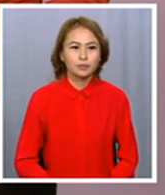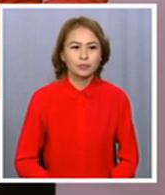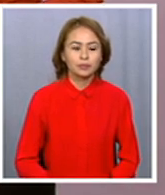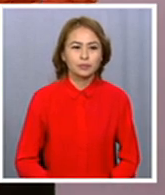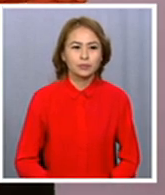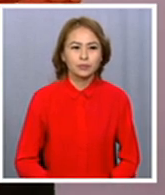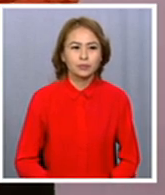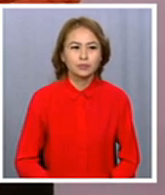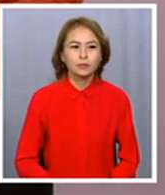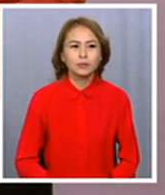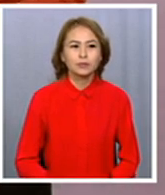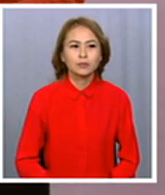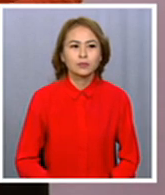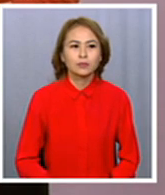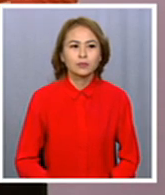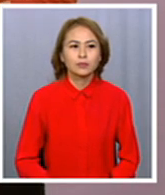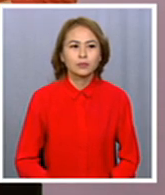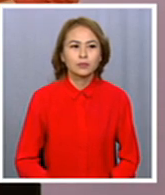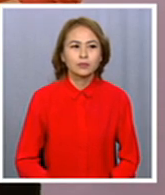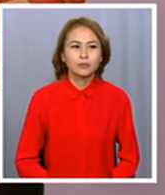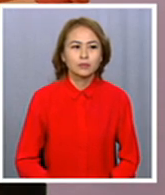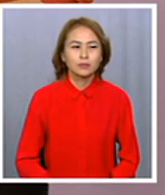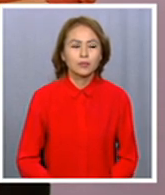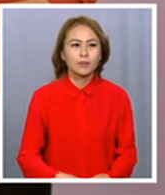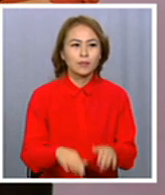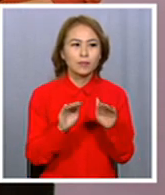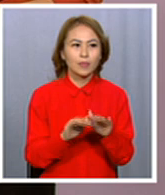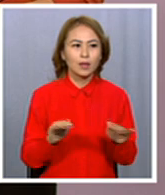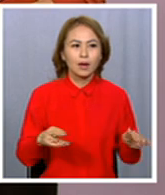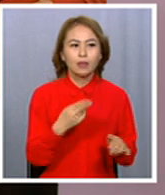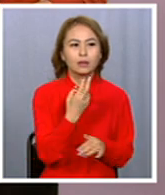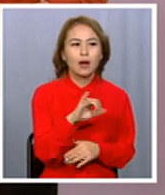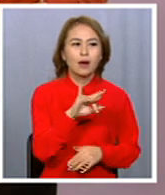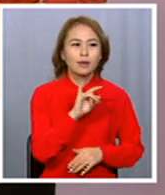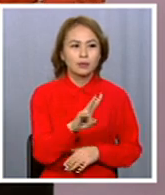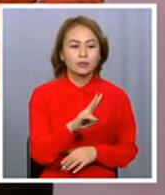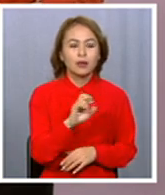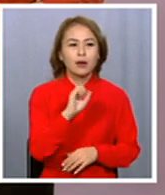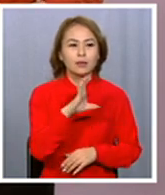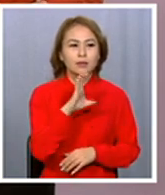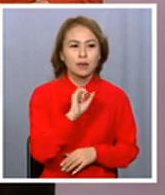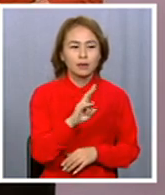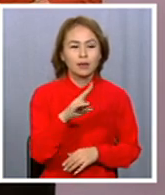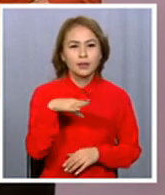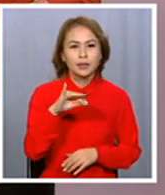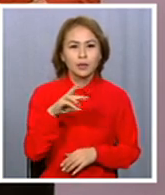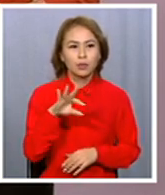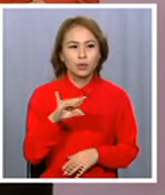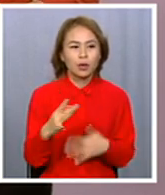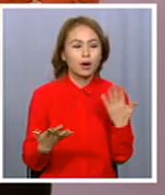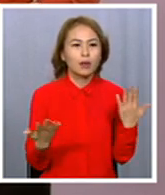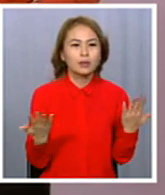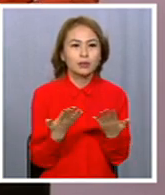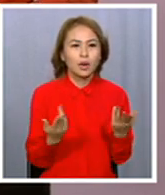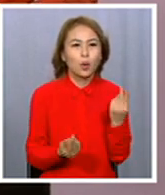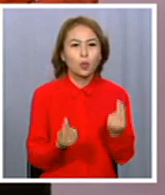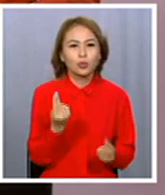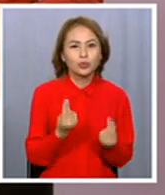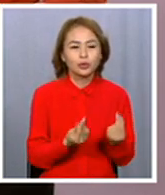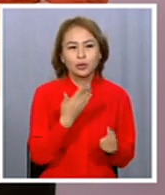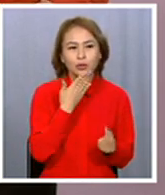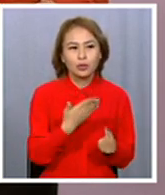тапсырмаға назар аударайық. Балалар, Дарын, Асан, Тимурдың қандай ойыншықтары бар екенін